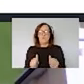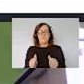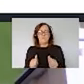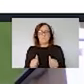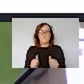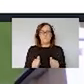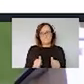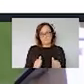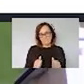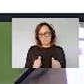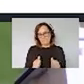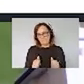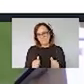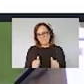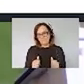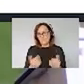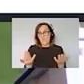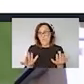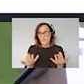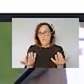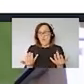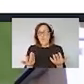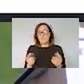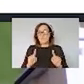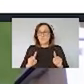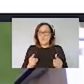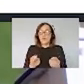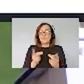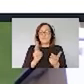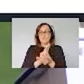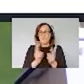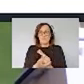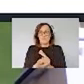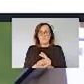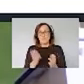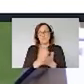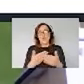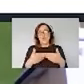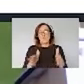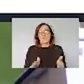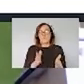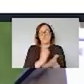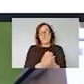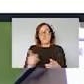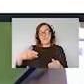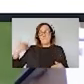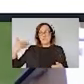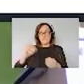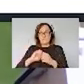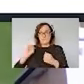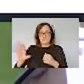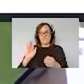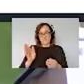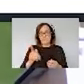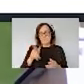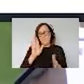spokojne i łatwe zorganizowanie spotkania, bo zobaczcie Państwo, otwieracie stronę, którą będziecie mieli też w prezentacji i będziecie mogli